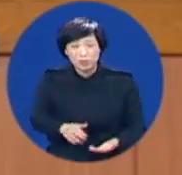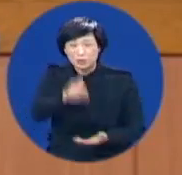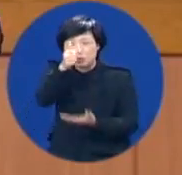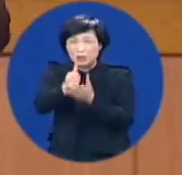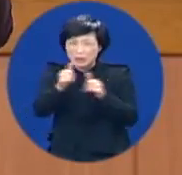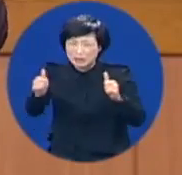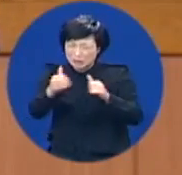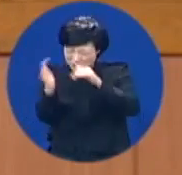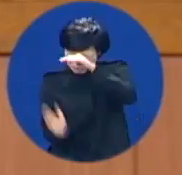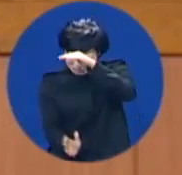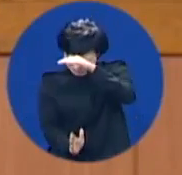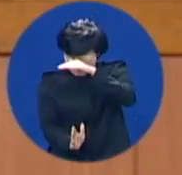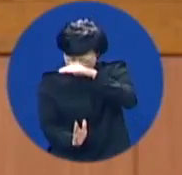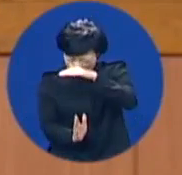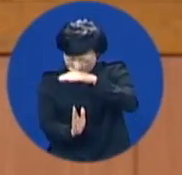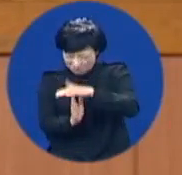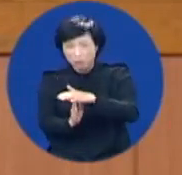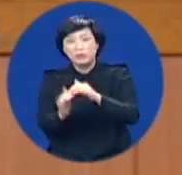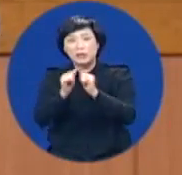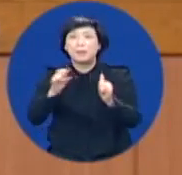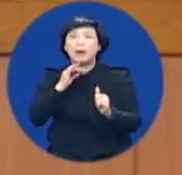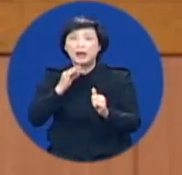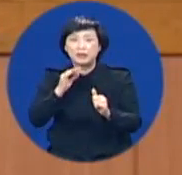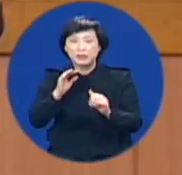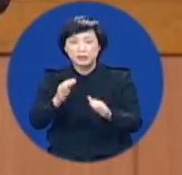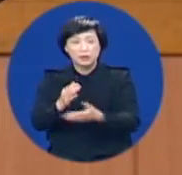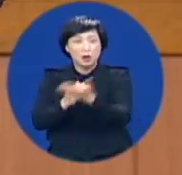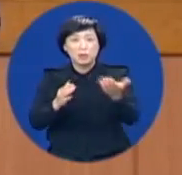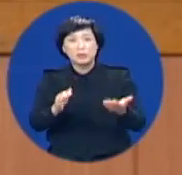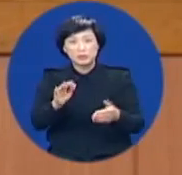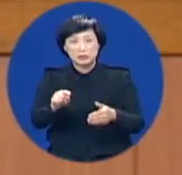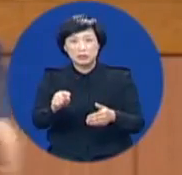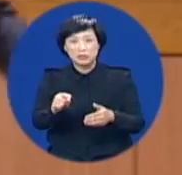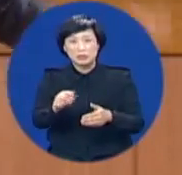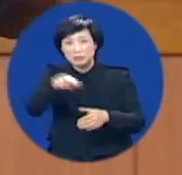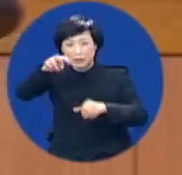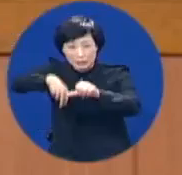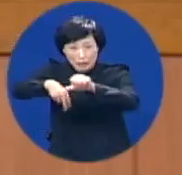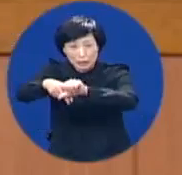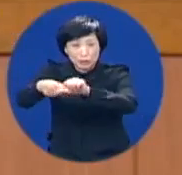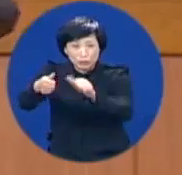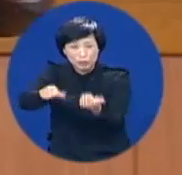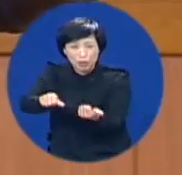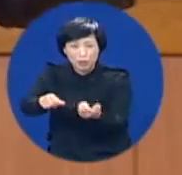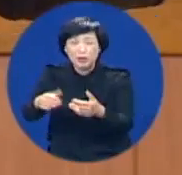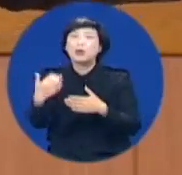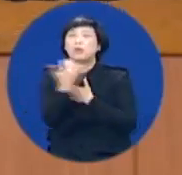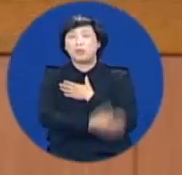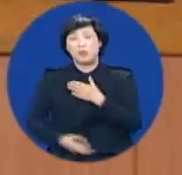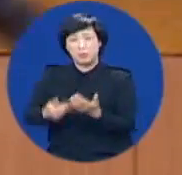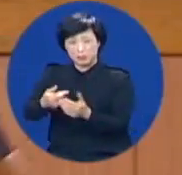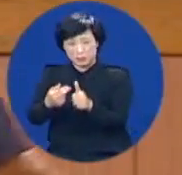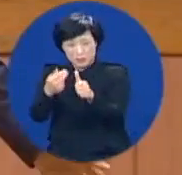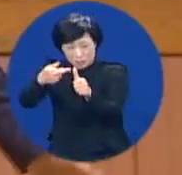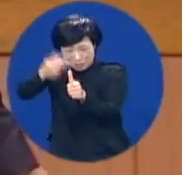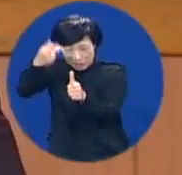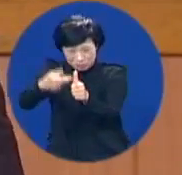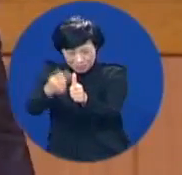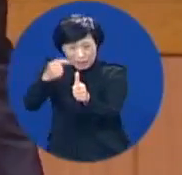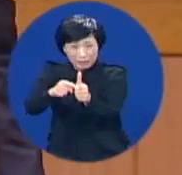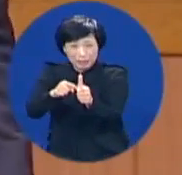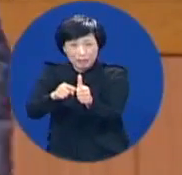죄인 중에 죄인 괴수, 죄인 중에 수석 합격자, 빨가 다